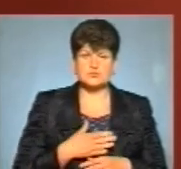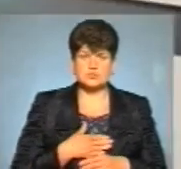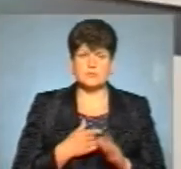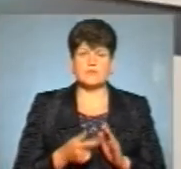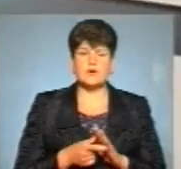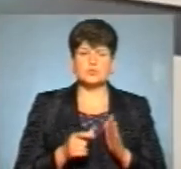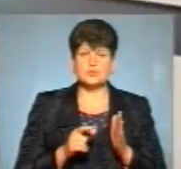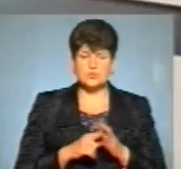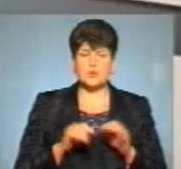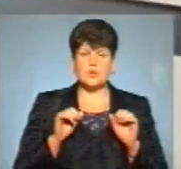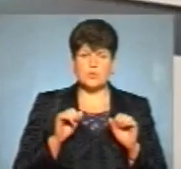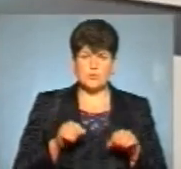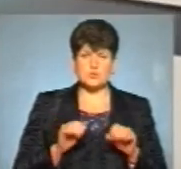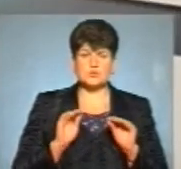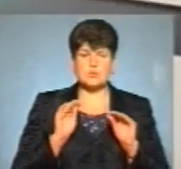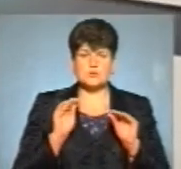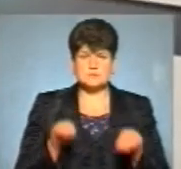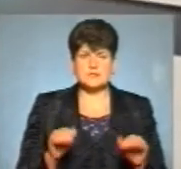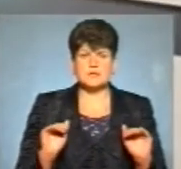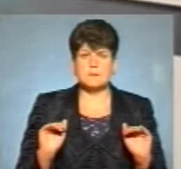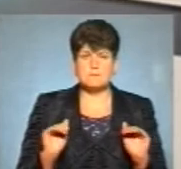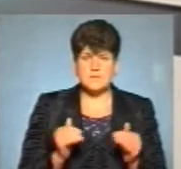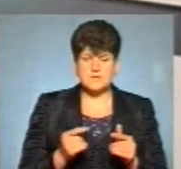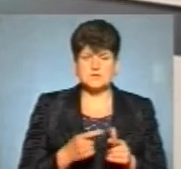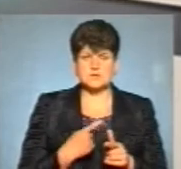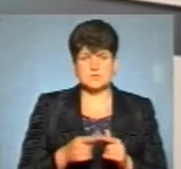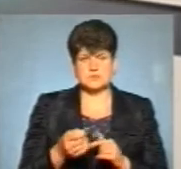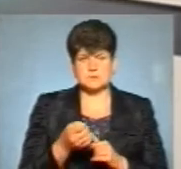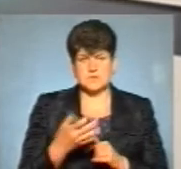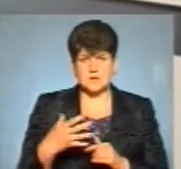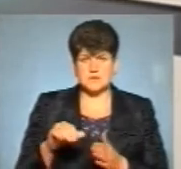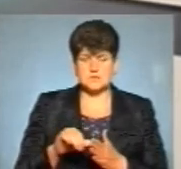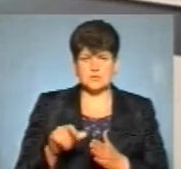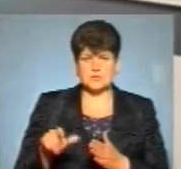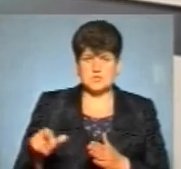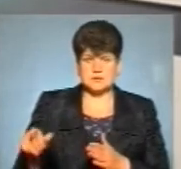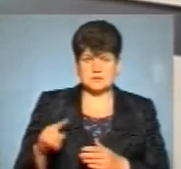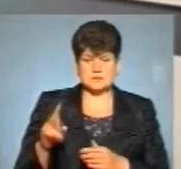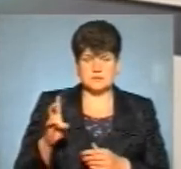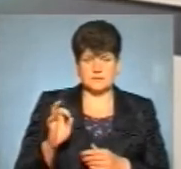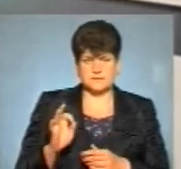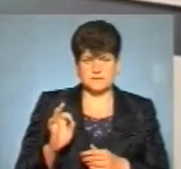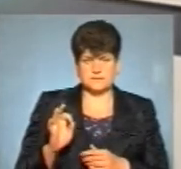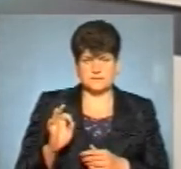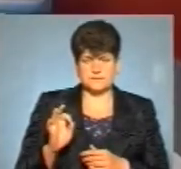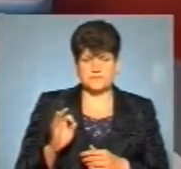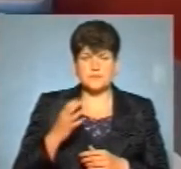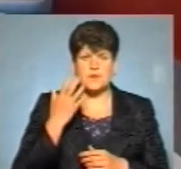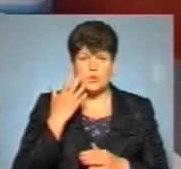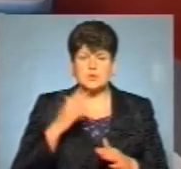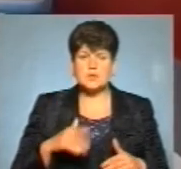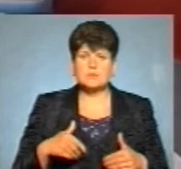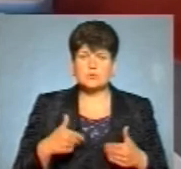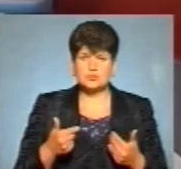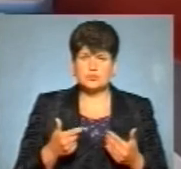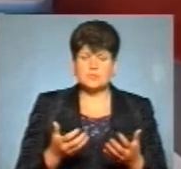аудиторіях можемо розмістити менше, ніж 15 учасників зовнішнього незалежного оцінювання. Коли пропонують